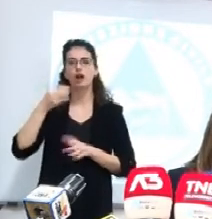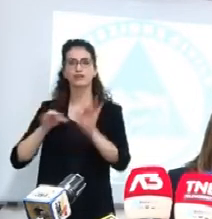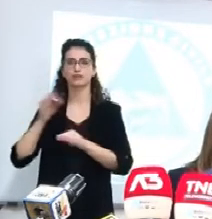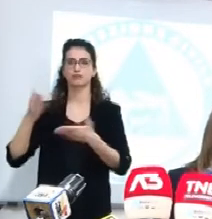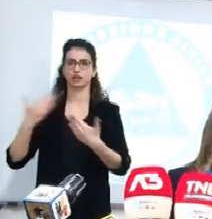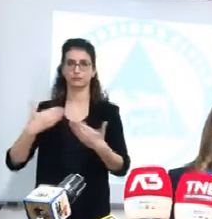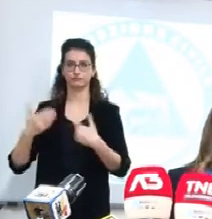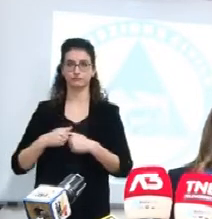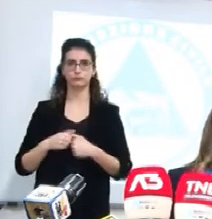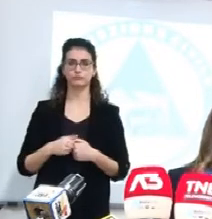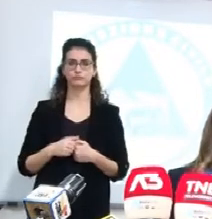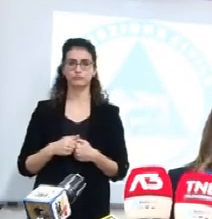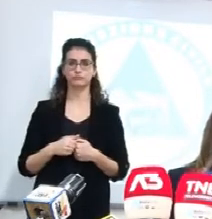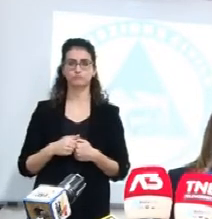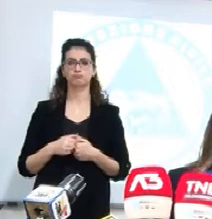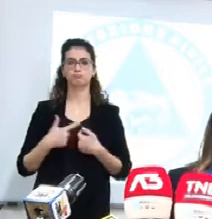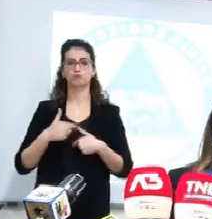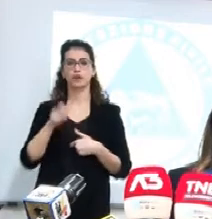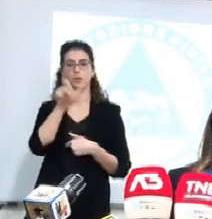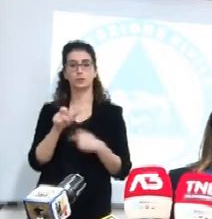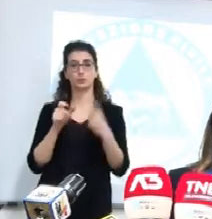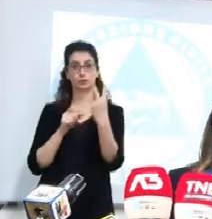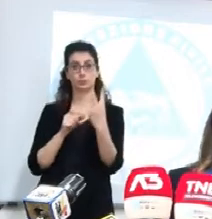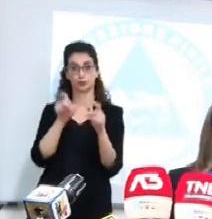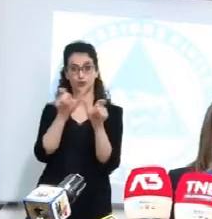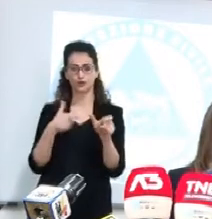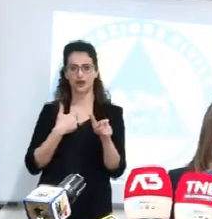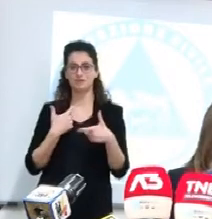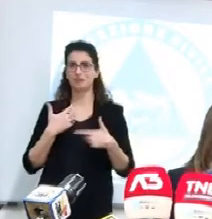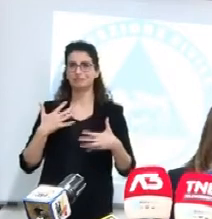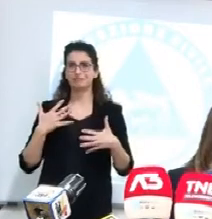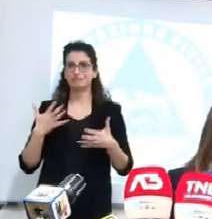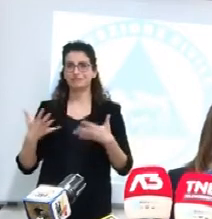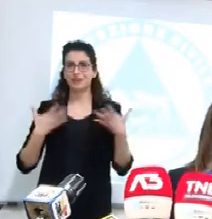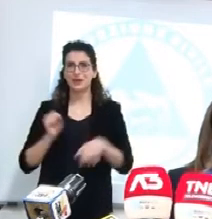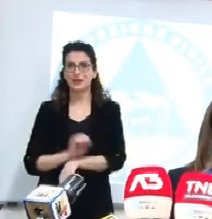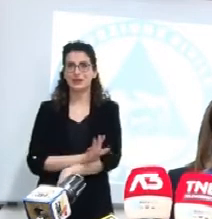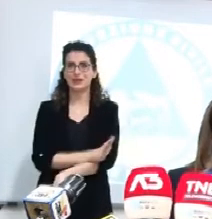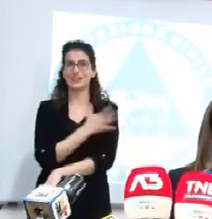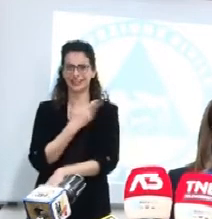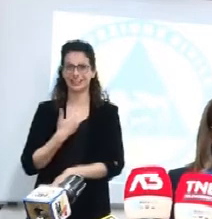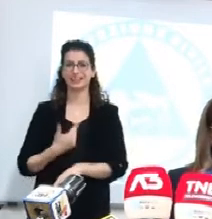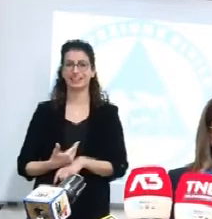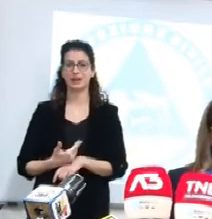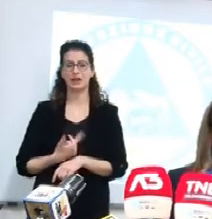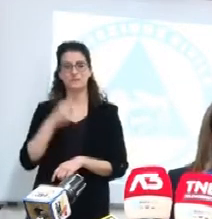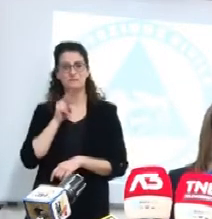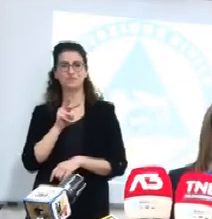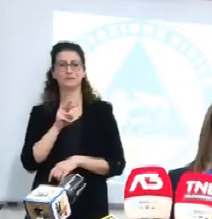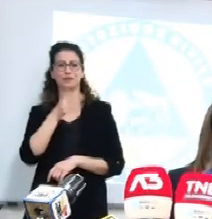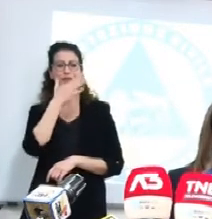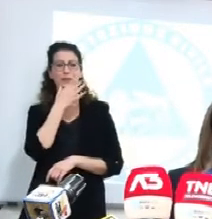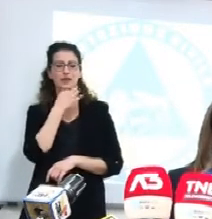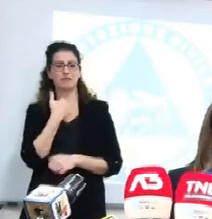i primi due pazienti erano quasi emozionati e stata anche una bella una bella sensazione di team